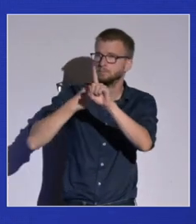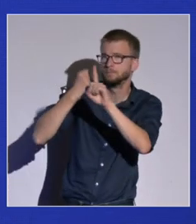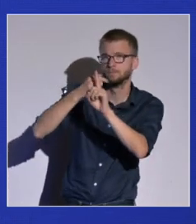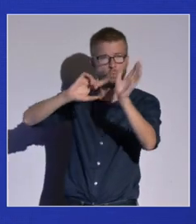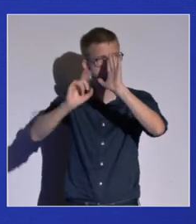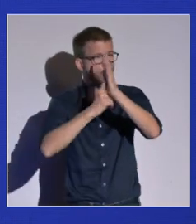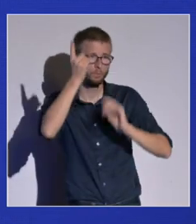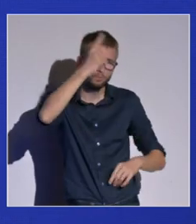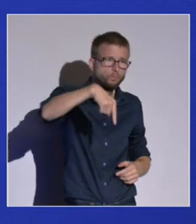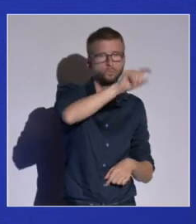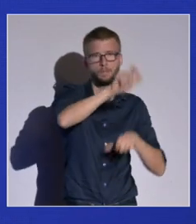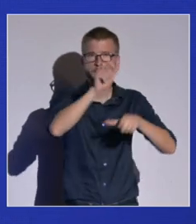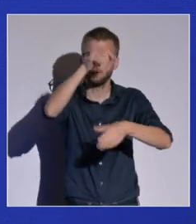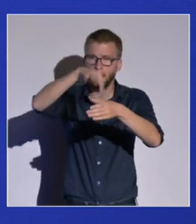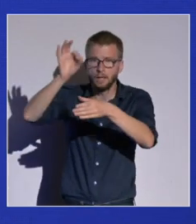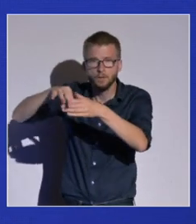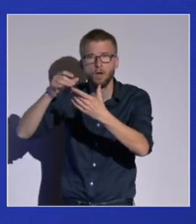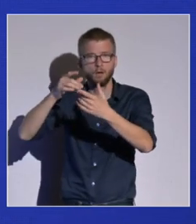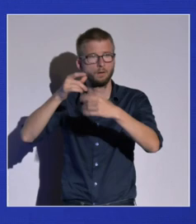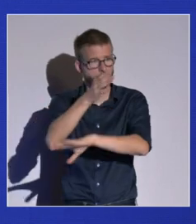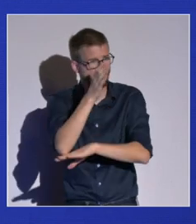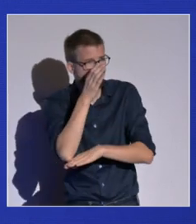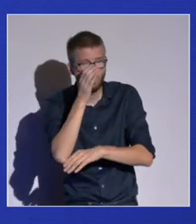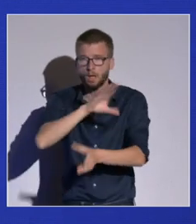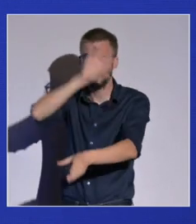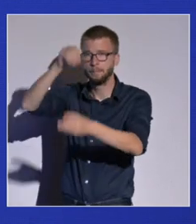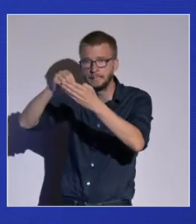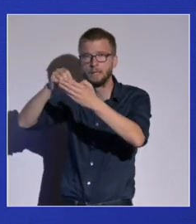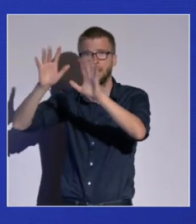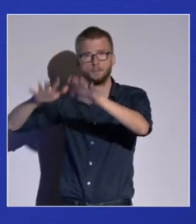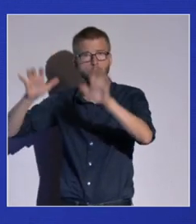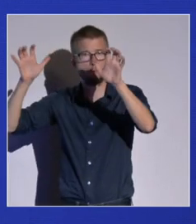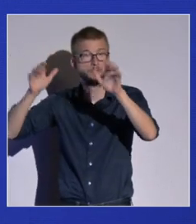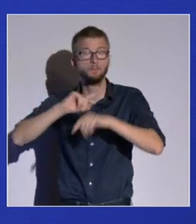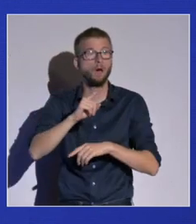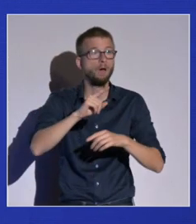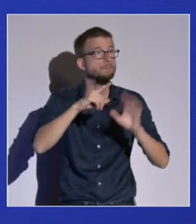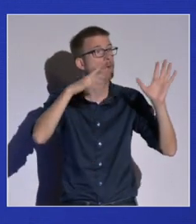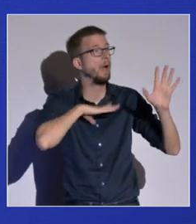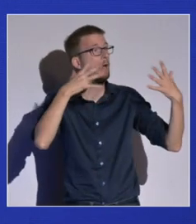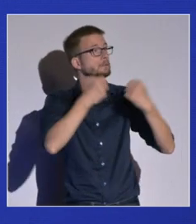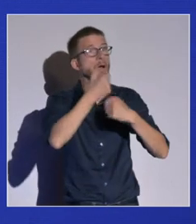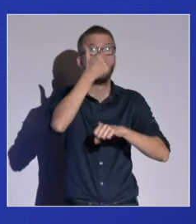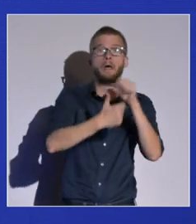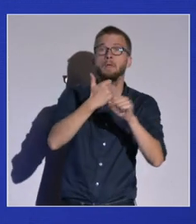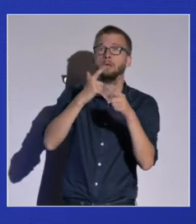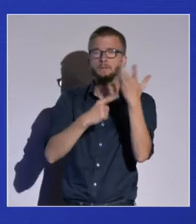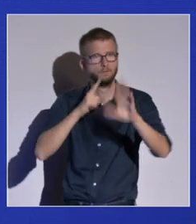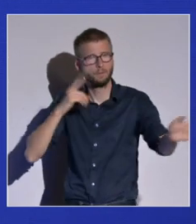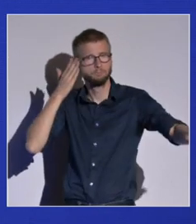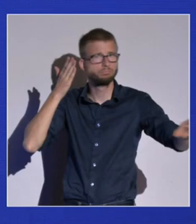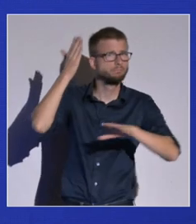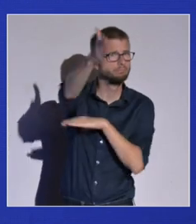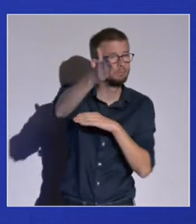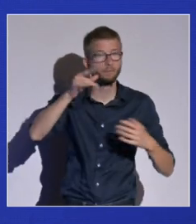être entendus et représentés dans les assemblées, non pas accidentellement une année, mais pour tout l'avenir, parce